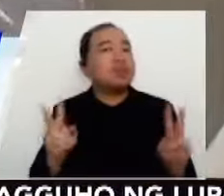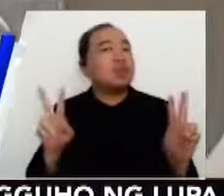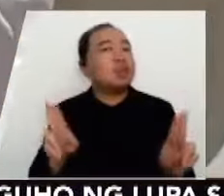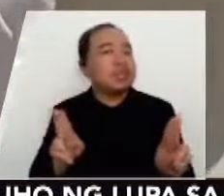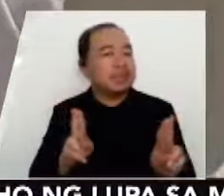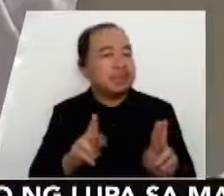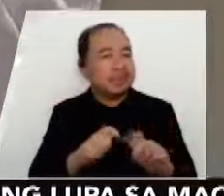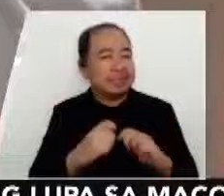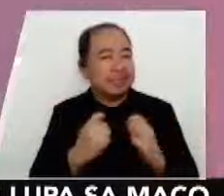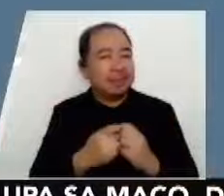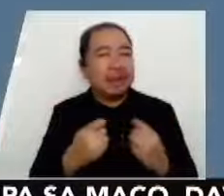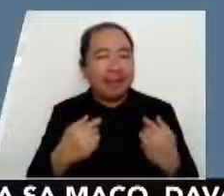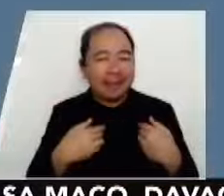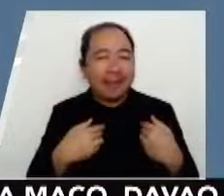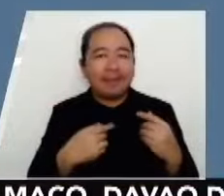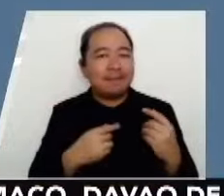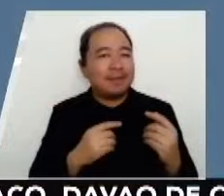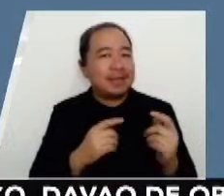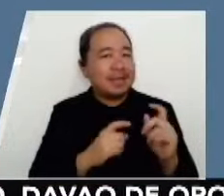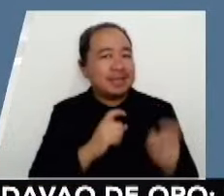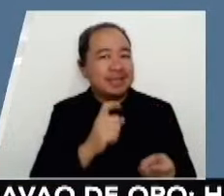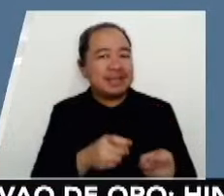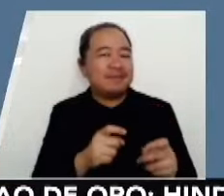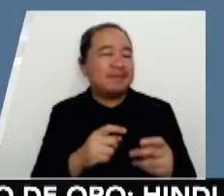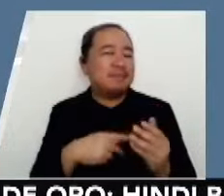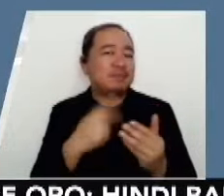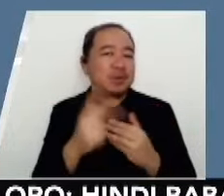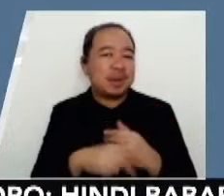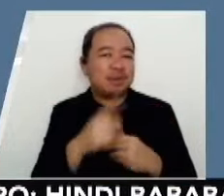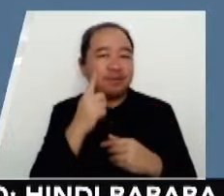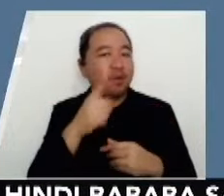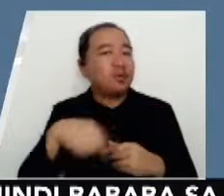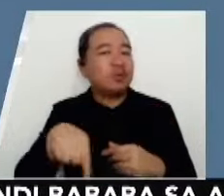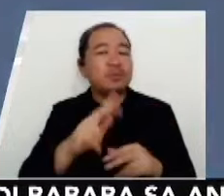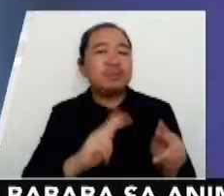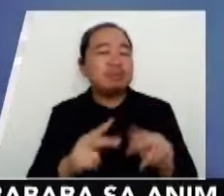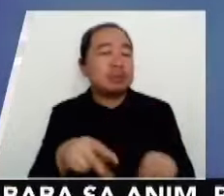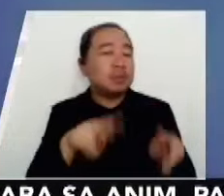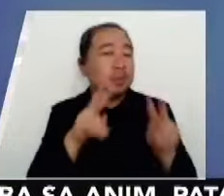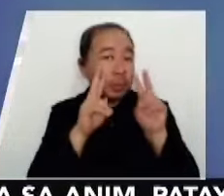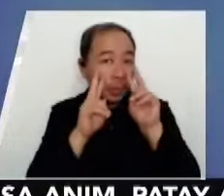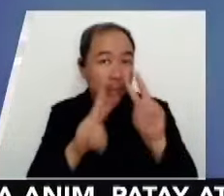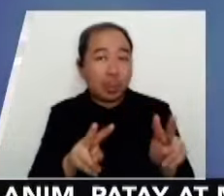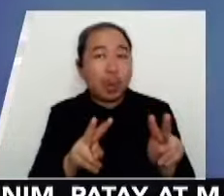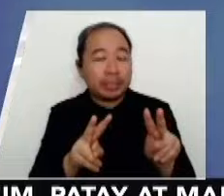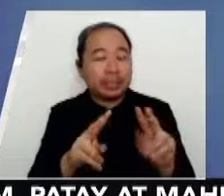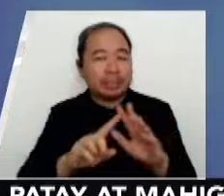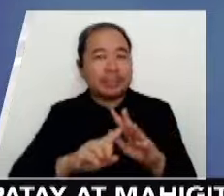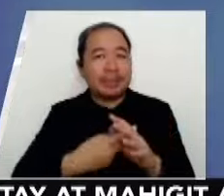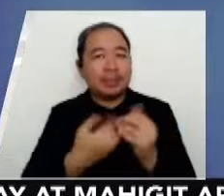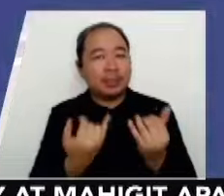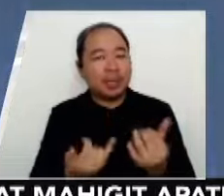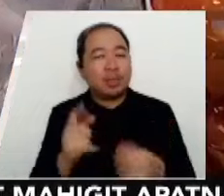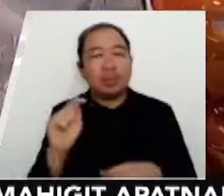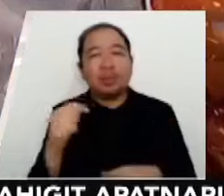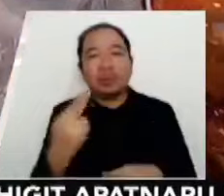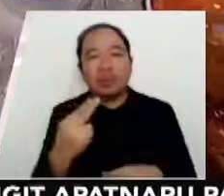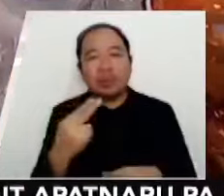silang kilig series para sa kanilang mga fans na mapapanood simula ngayong Webes sa